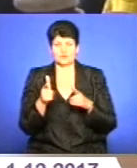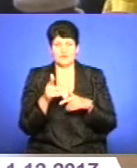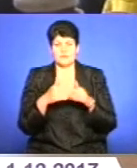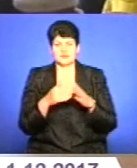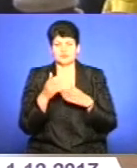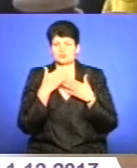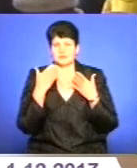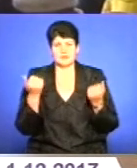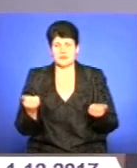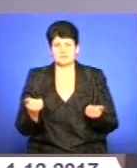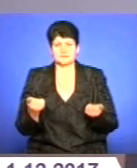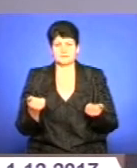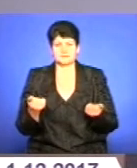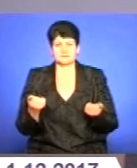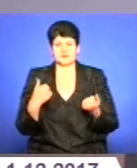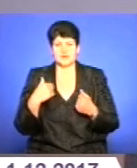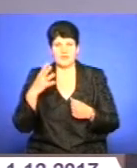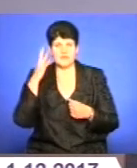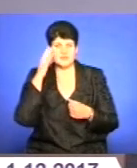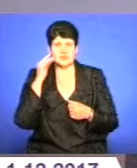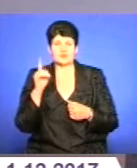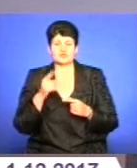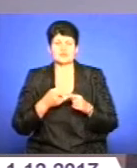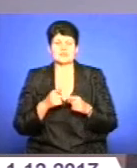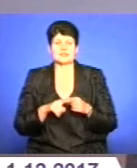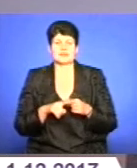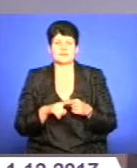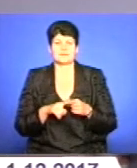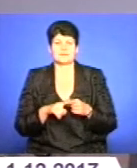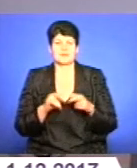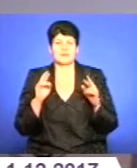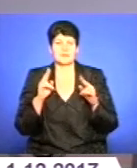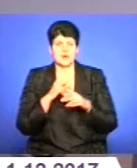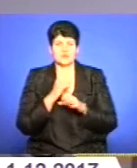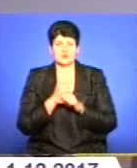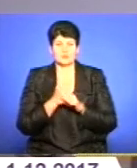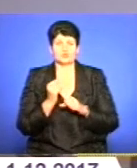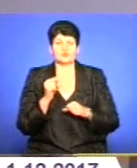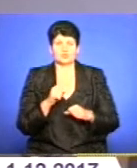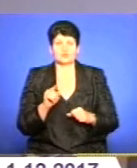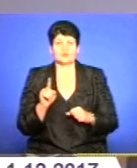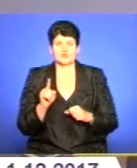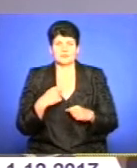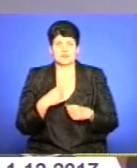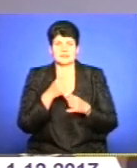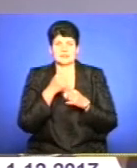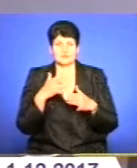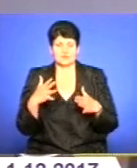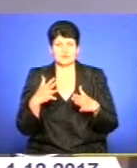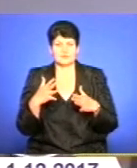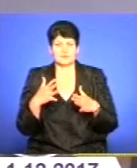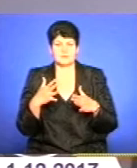практично немає. Я вважаю, що це неправильно зроблено, тому що ми не зможемо